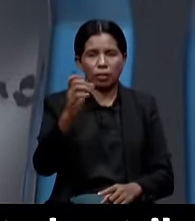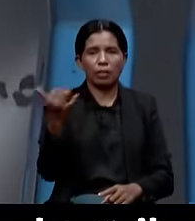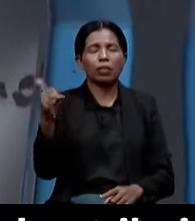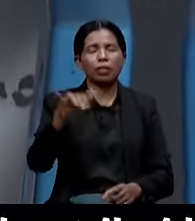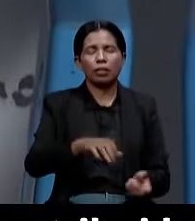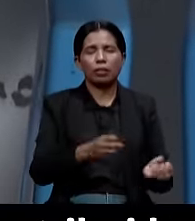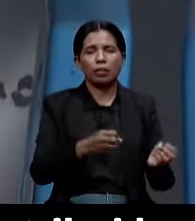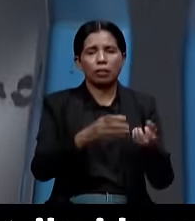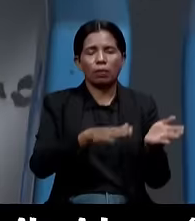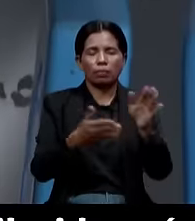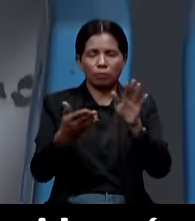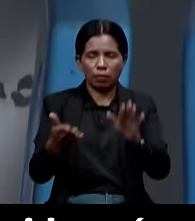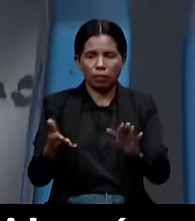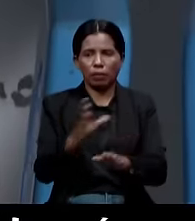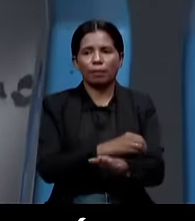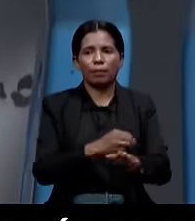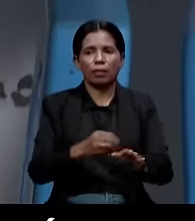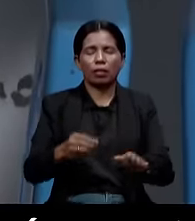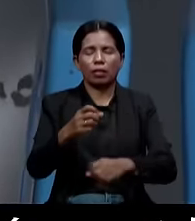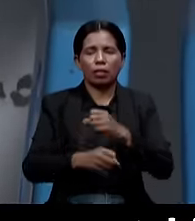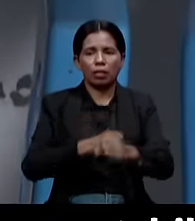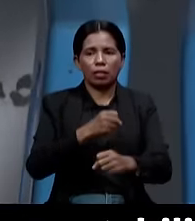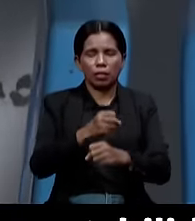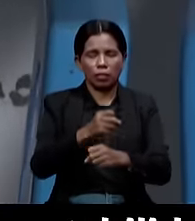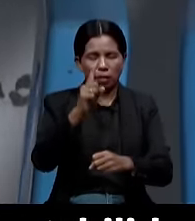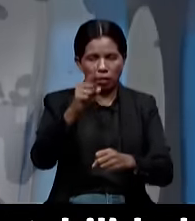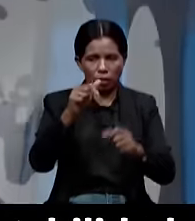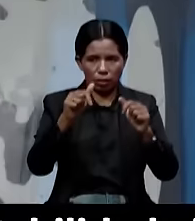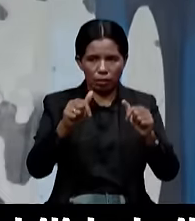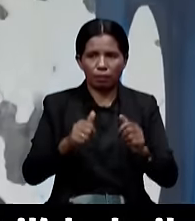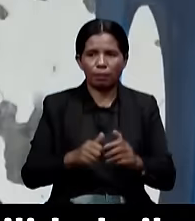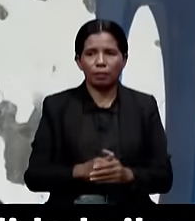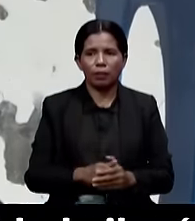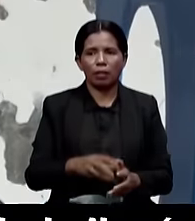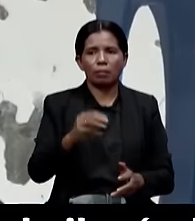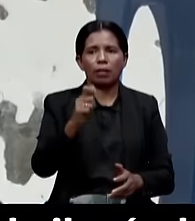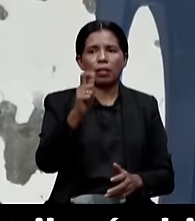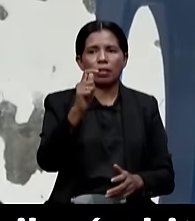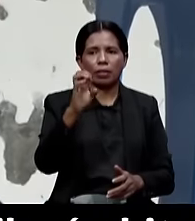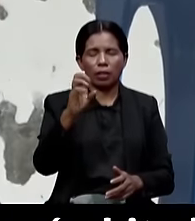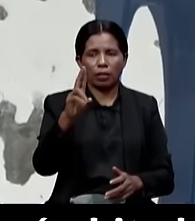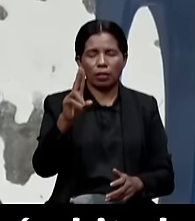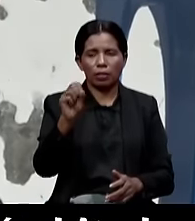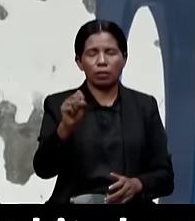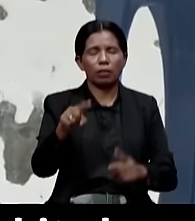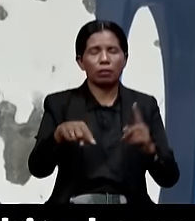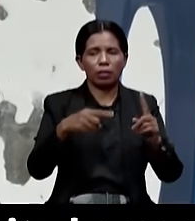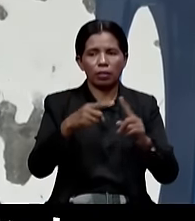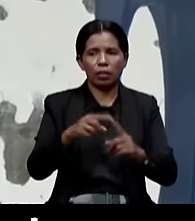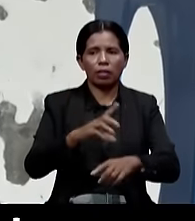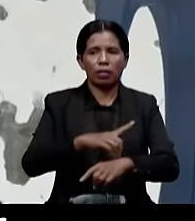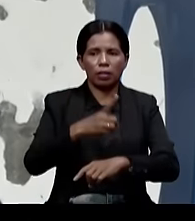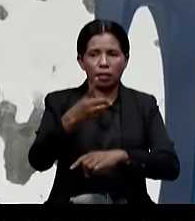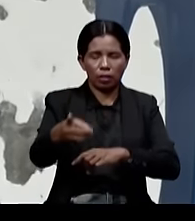siram mesa tutu irmalu deit, iha tinan ida ne nyalaran. Mateus Gomez mate bainhira hetan